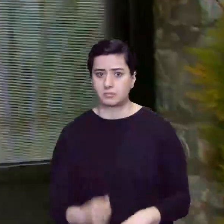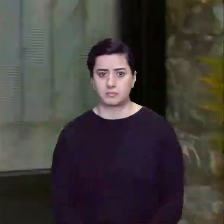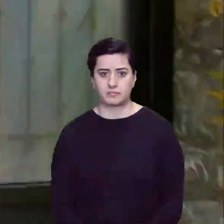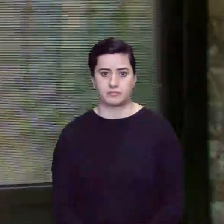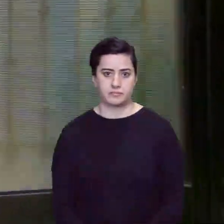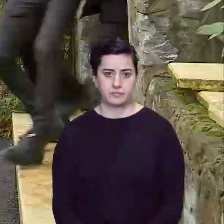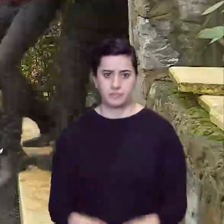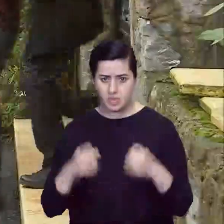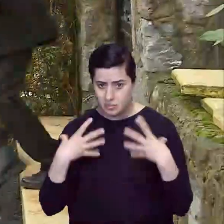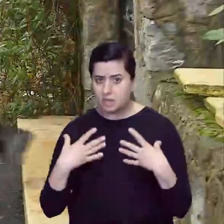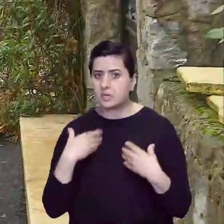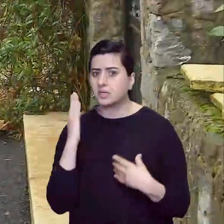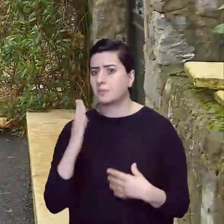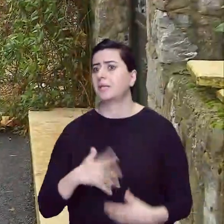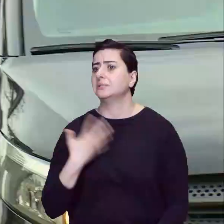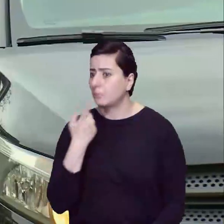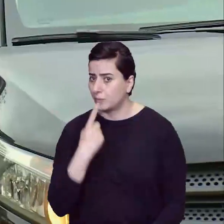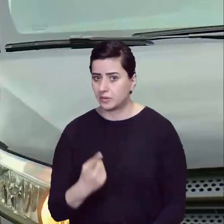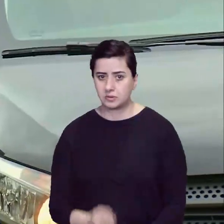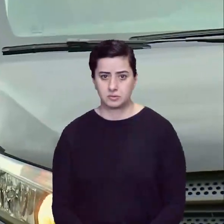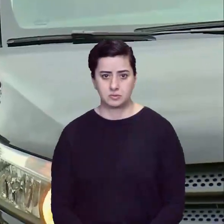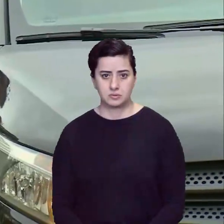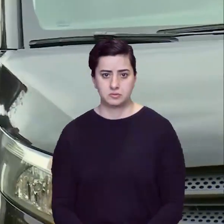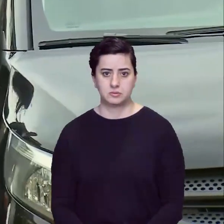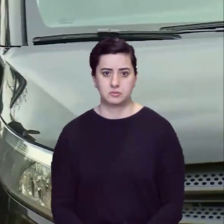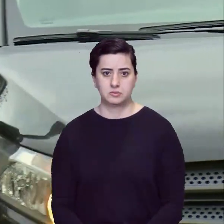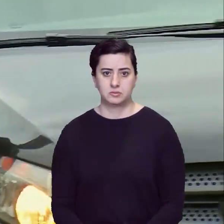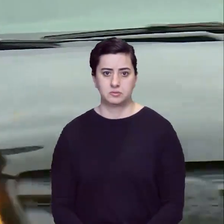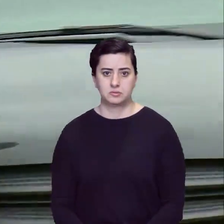İki kolundan kavradılar, zorla götürüyorlar.